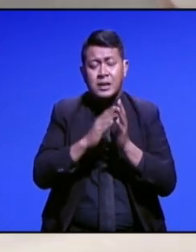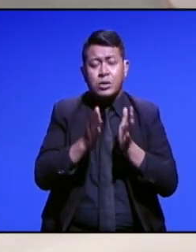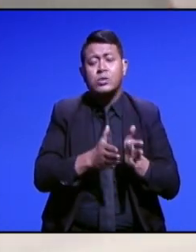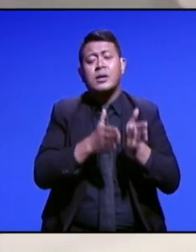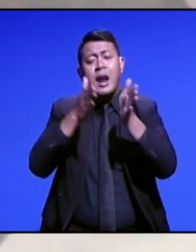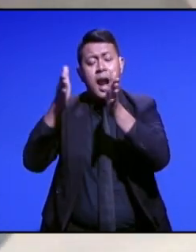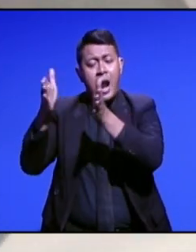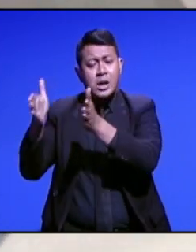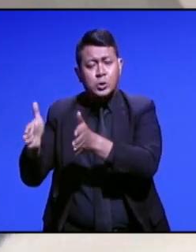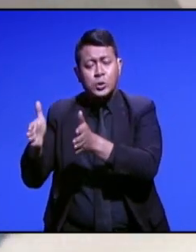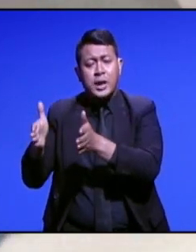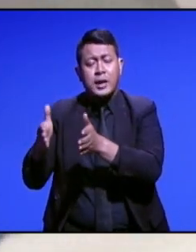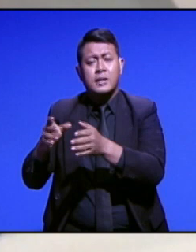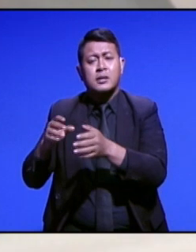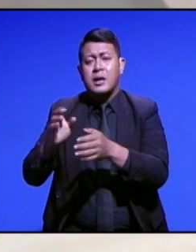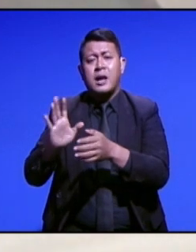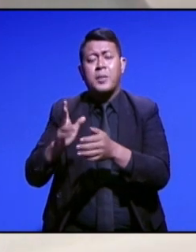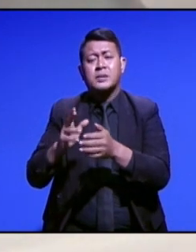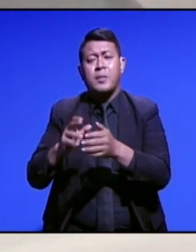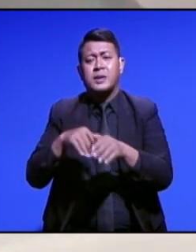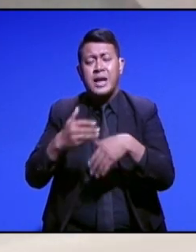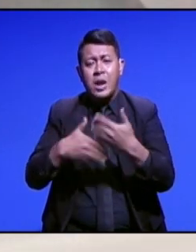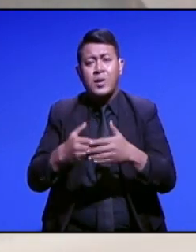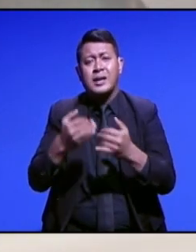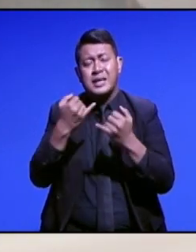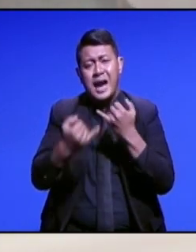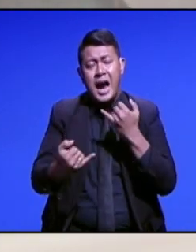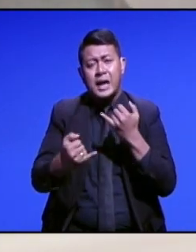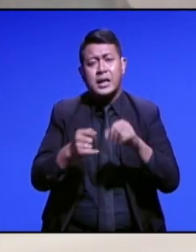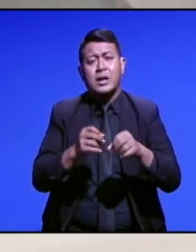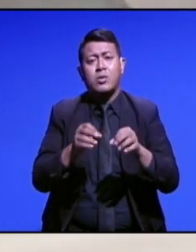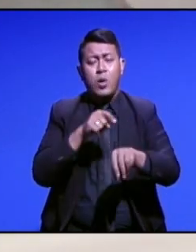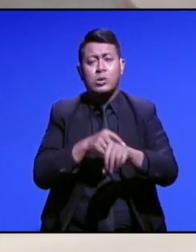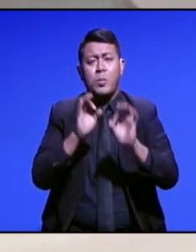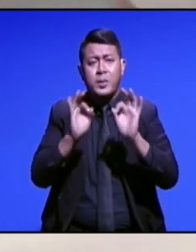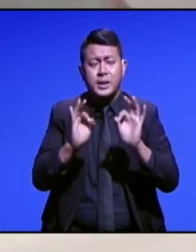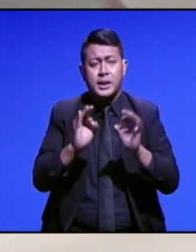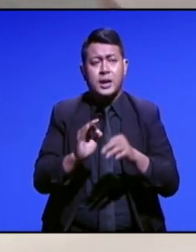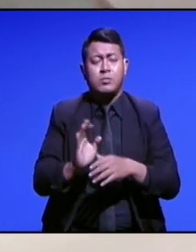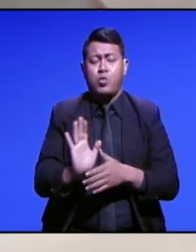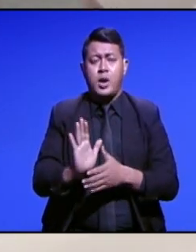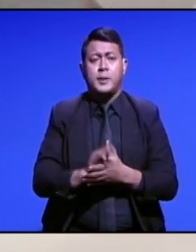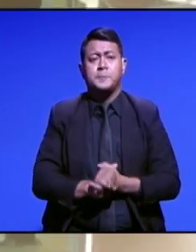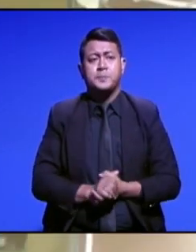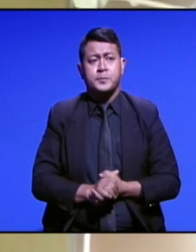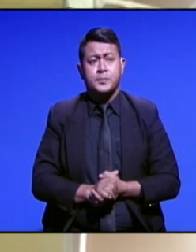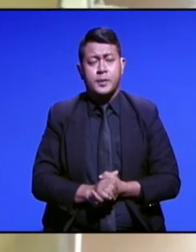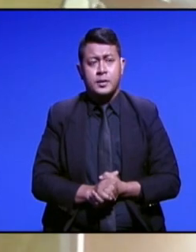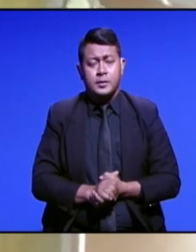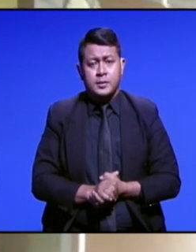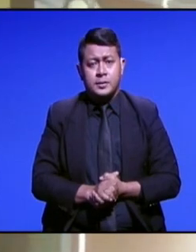jenjang pendidikan lebih tinggi karena tidak dilakukan di akhir masa pendidikan. Tim Liputan Trans 7.